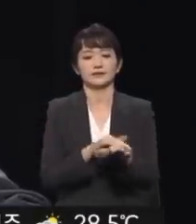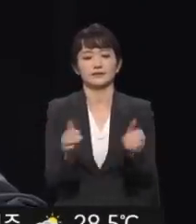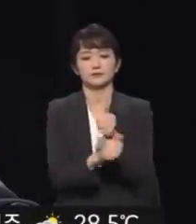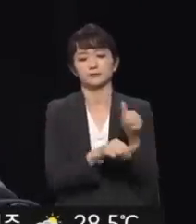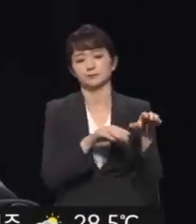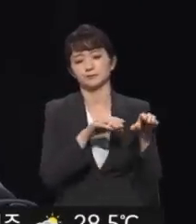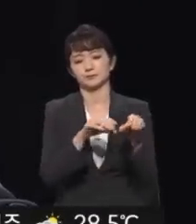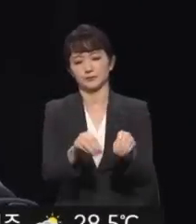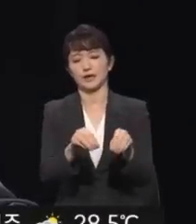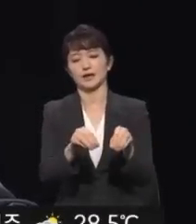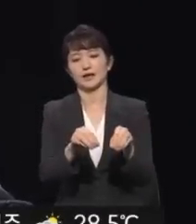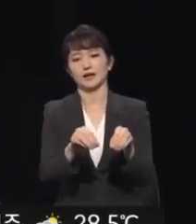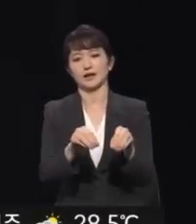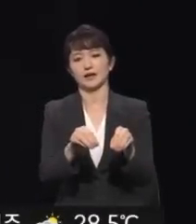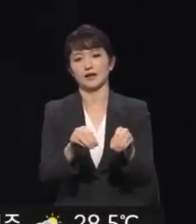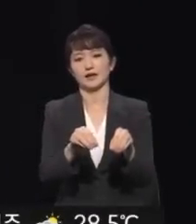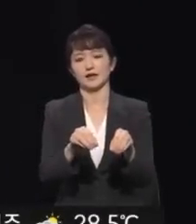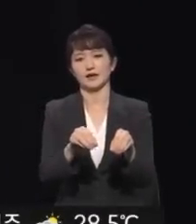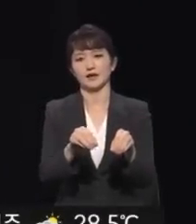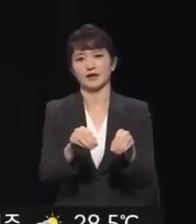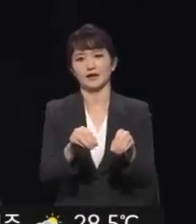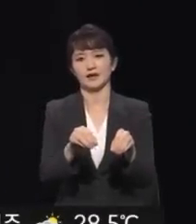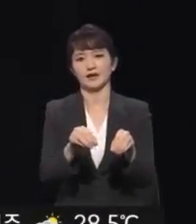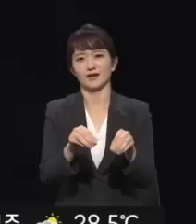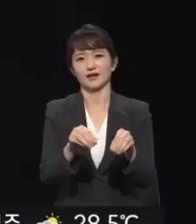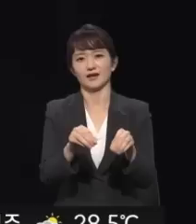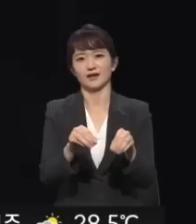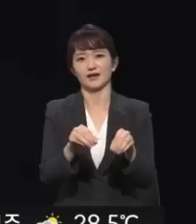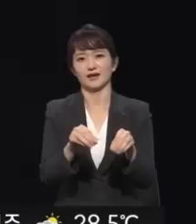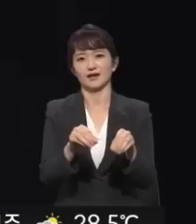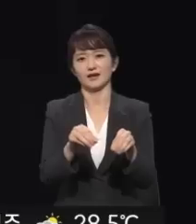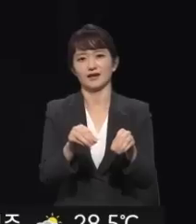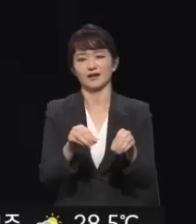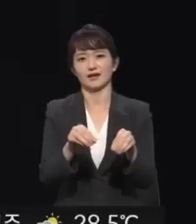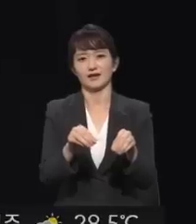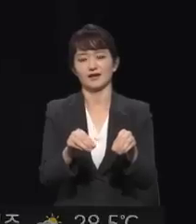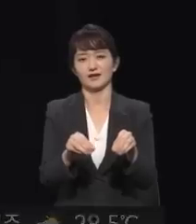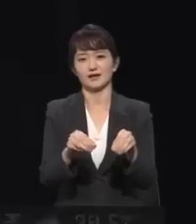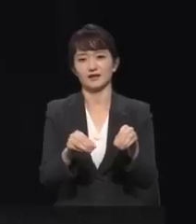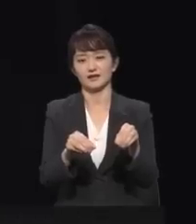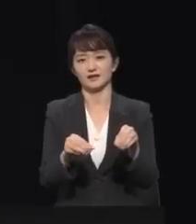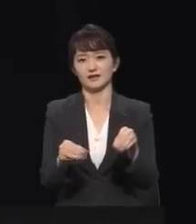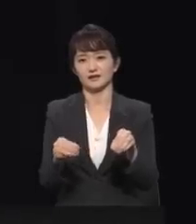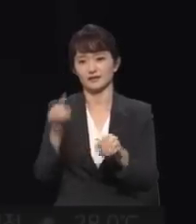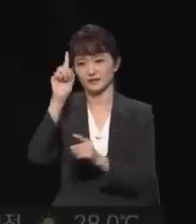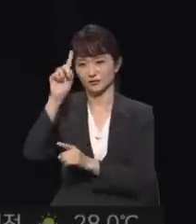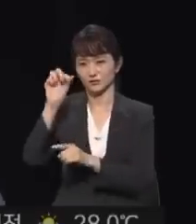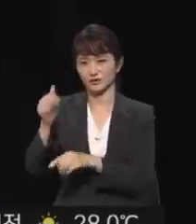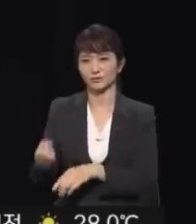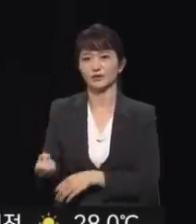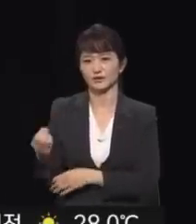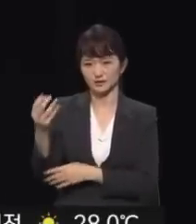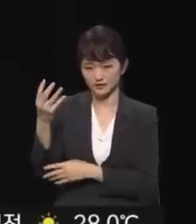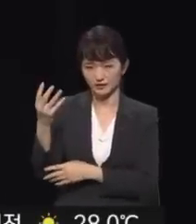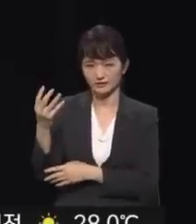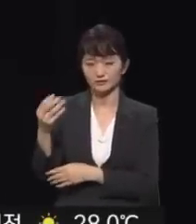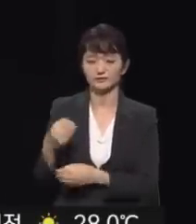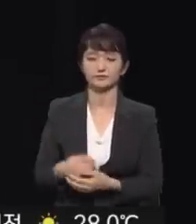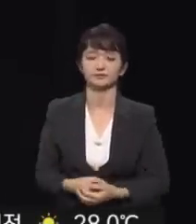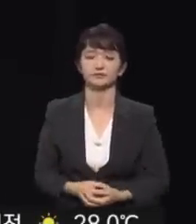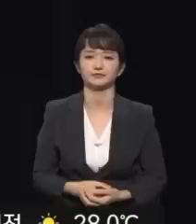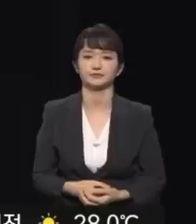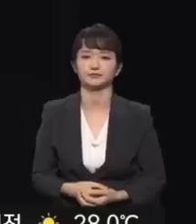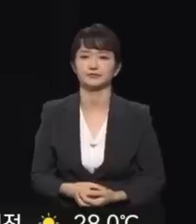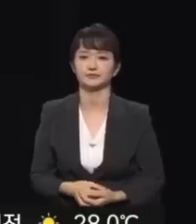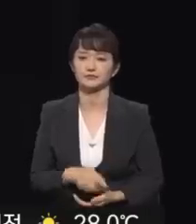일단 붙였는데 굳이 다시 꺼내 셨습니다 본사 운동 채무 된 얘기를 요렇게 뭐 적절한지 아닌 집은 여러 의견이 있을 수가 있기 때문에 거기도 하려